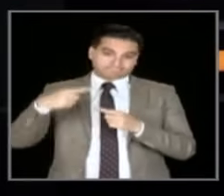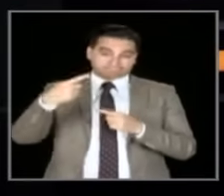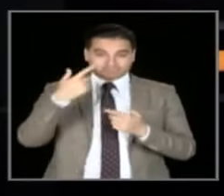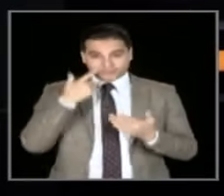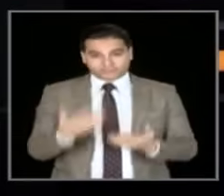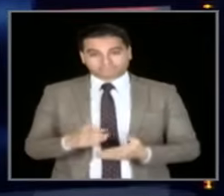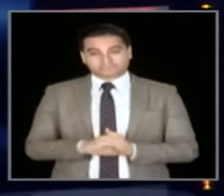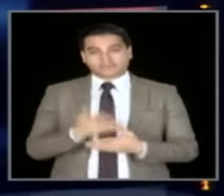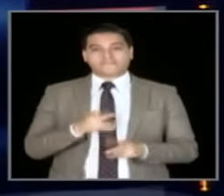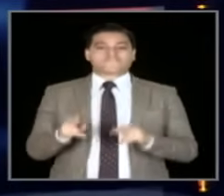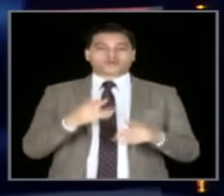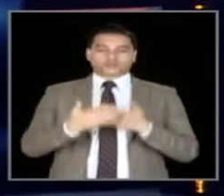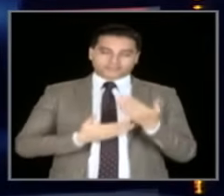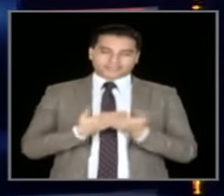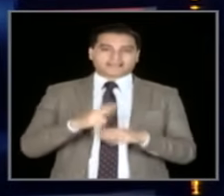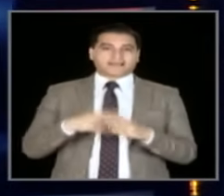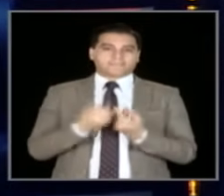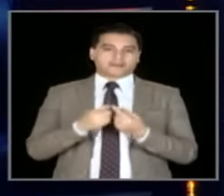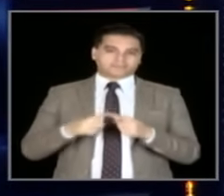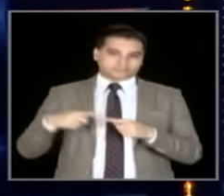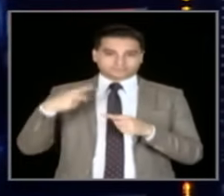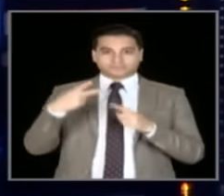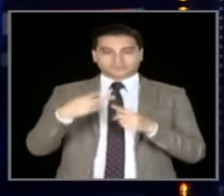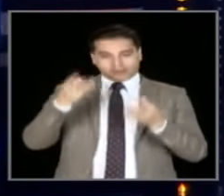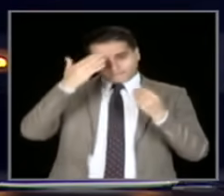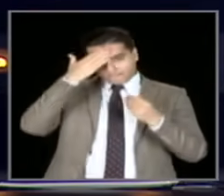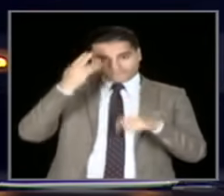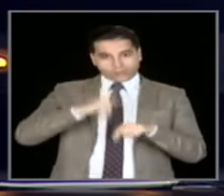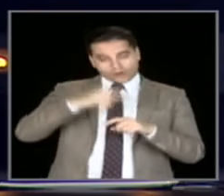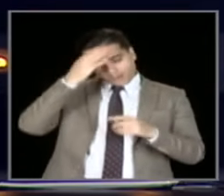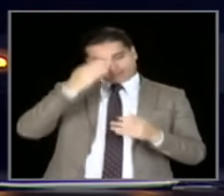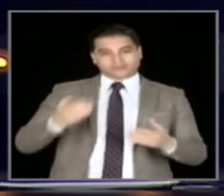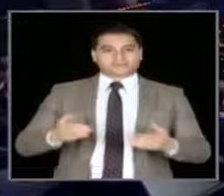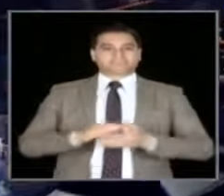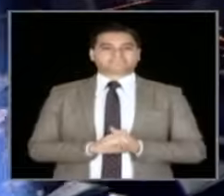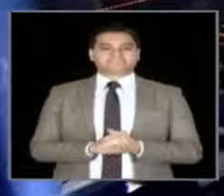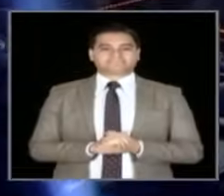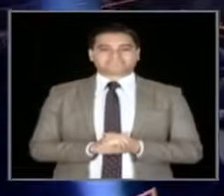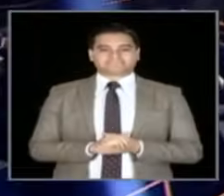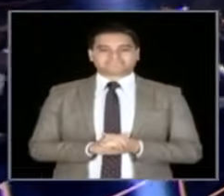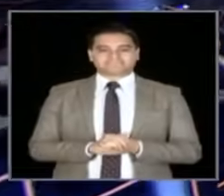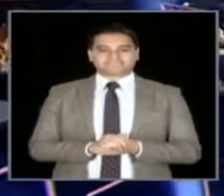جاية. هنخرج فاصل وهنرجع مرة تانية مع فقرة المعرفة والعباقرة.